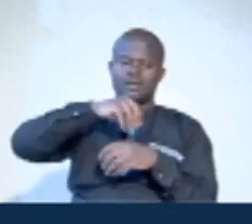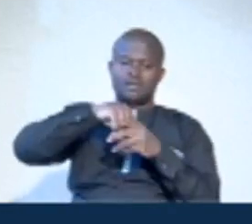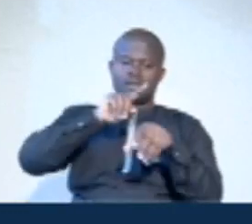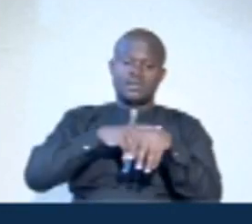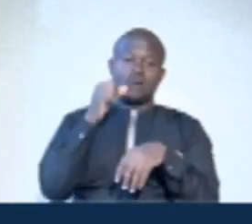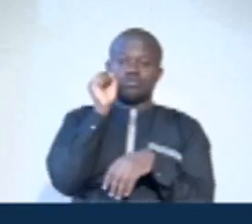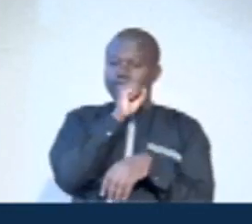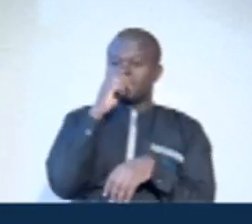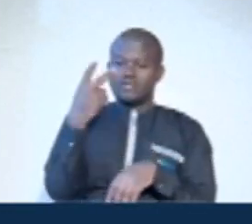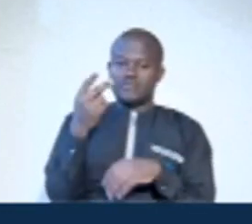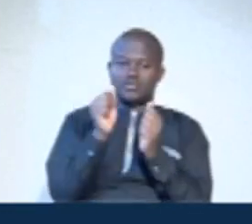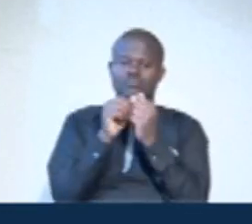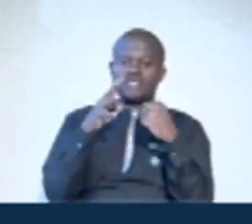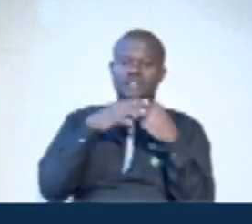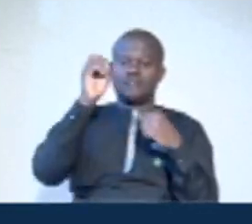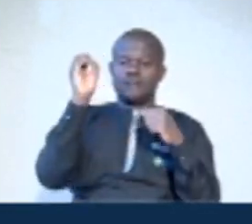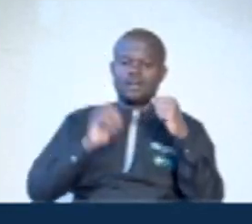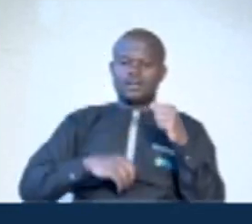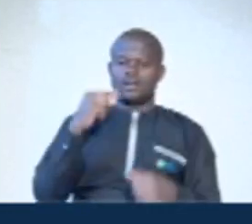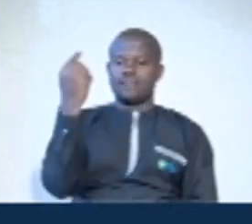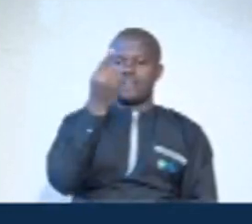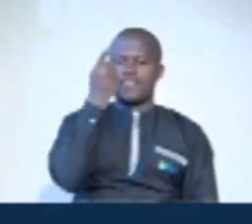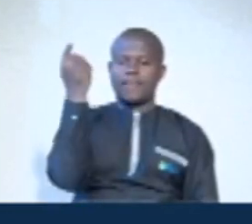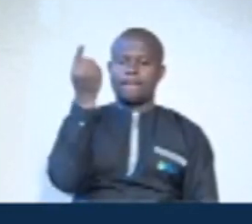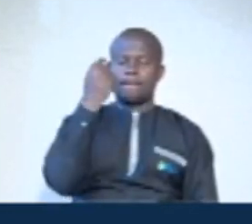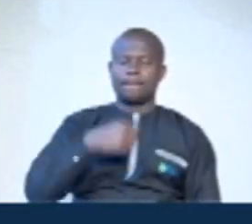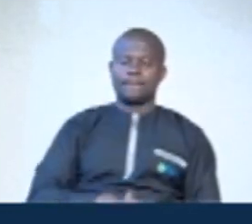gihe abayoza kabiri ari 19% gusa. Fiston Felix Habineza, i Kigali.